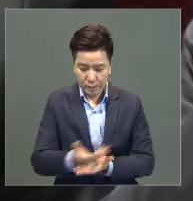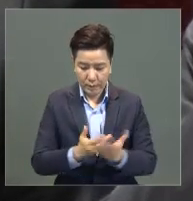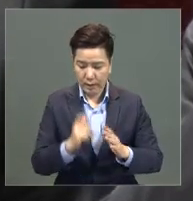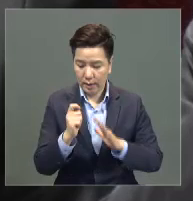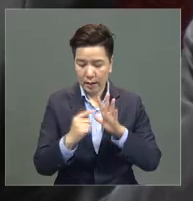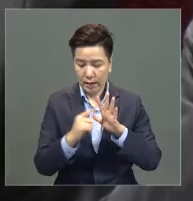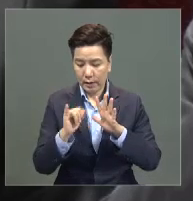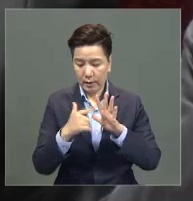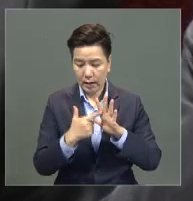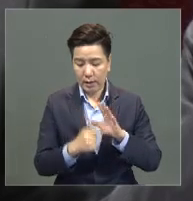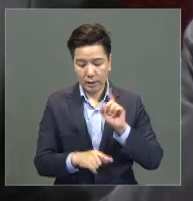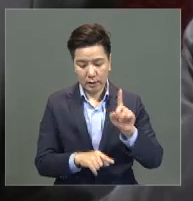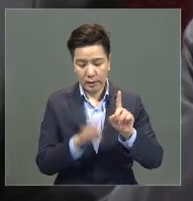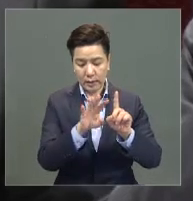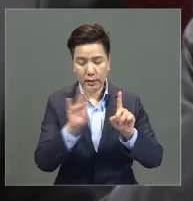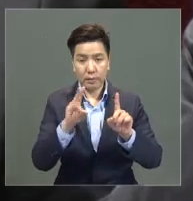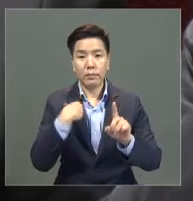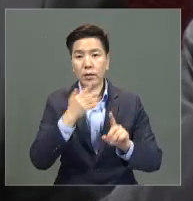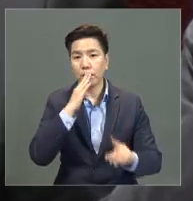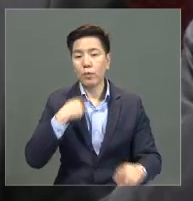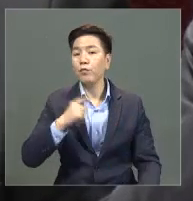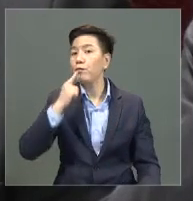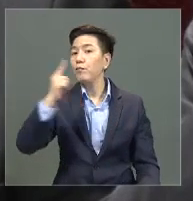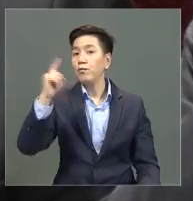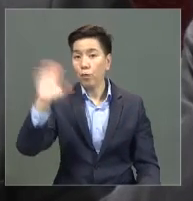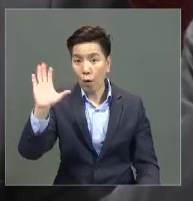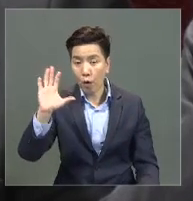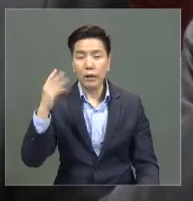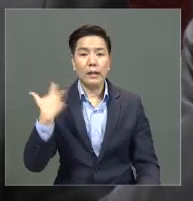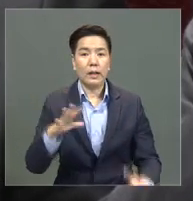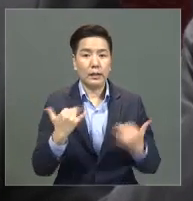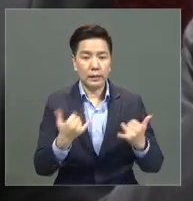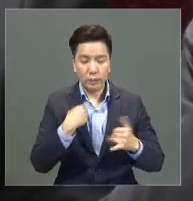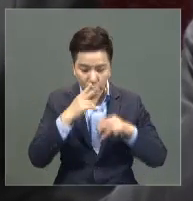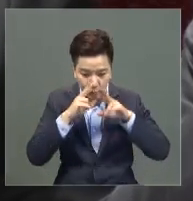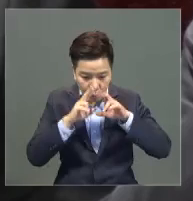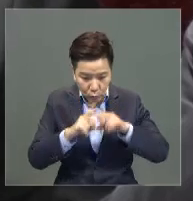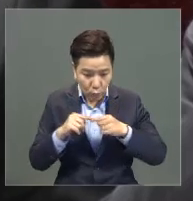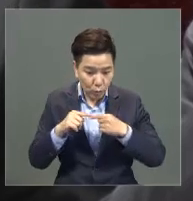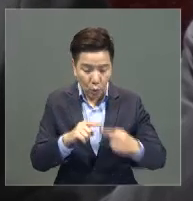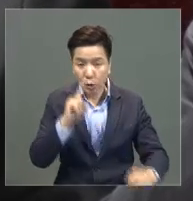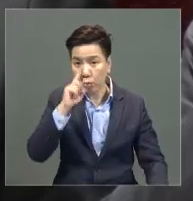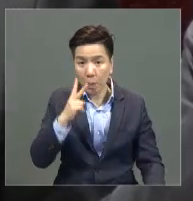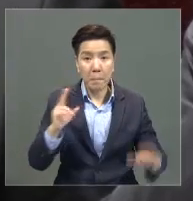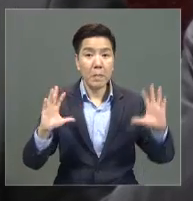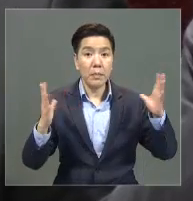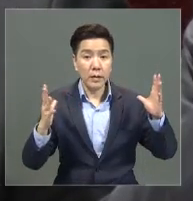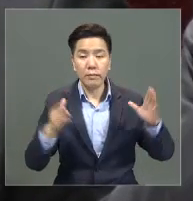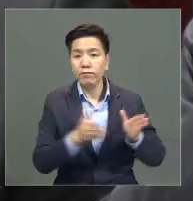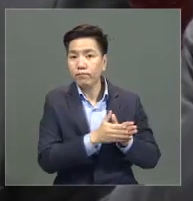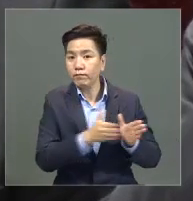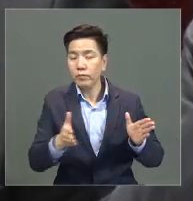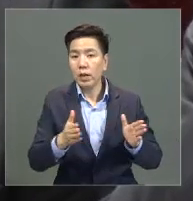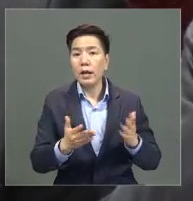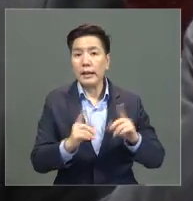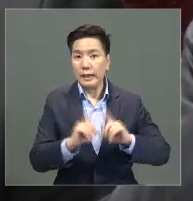า147บอกว่าหากมีการสั่งเด็ดขาดไม่ฟ้องแล้วไม่ให้สอบสวนคดีนั้นอีกเว้นแต่ปร